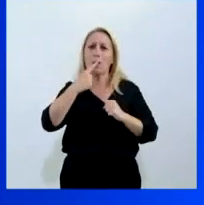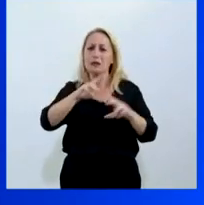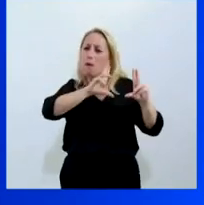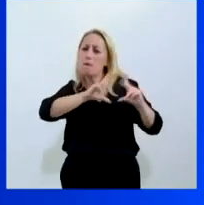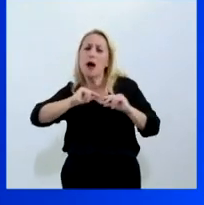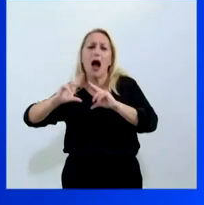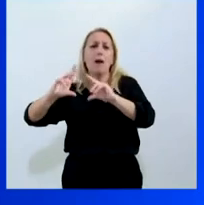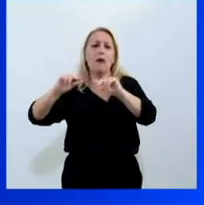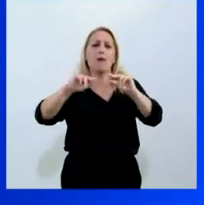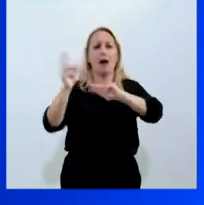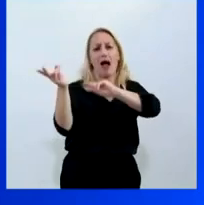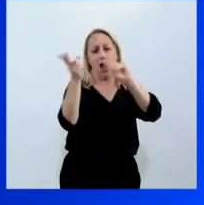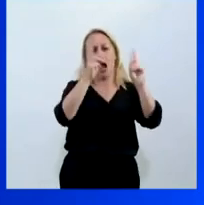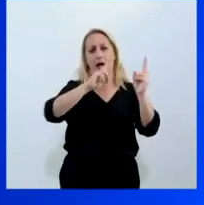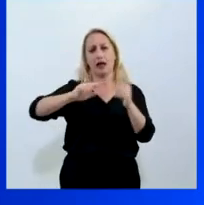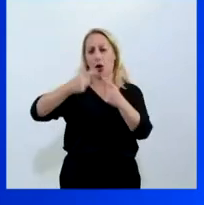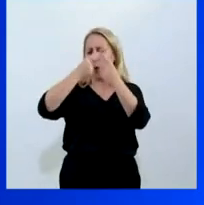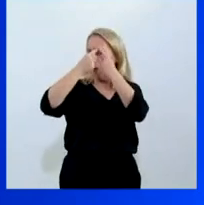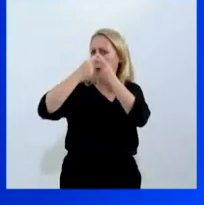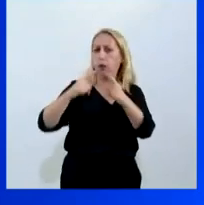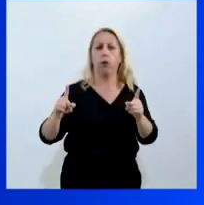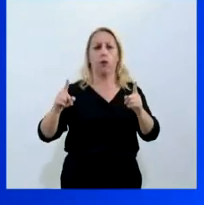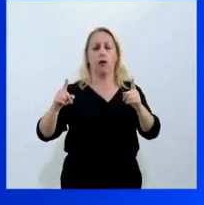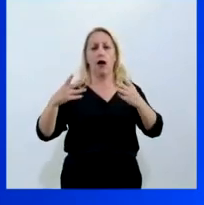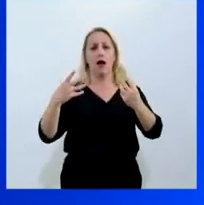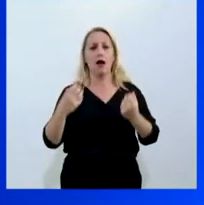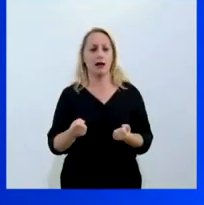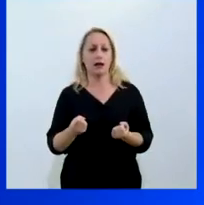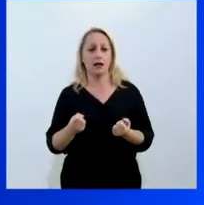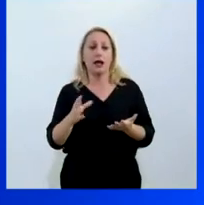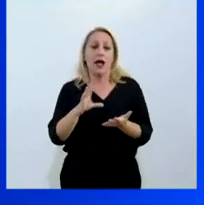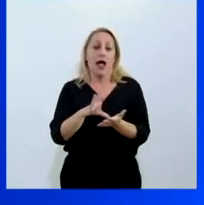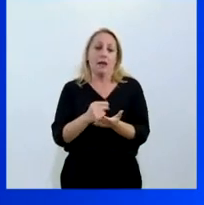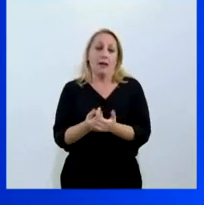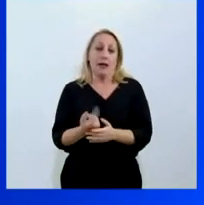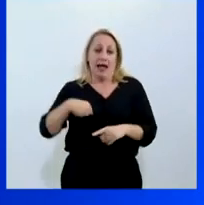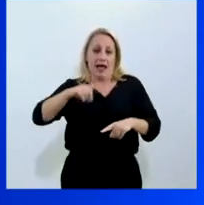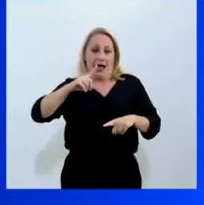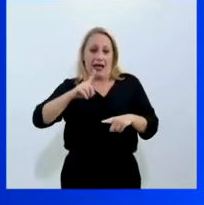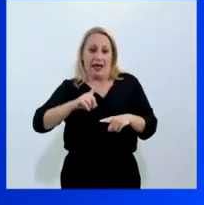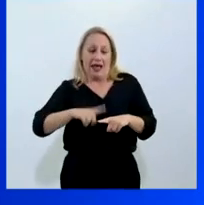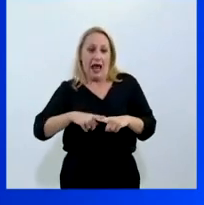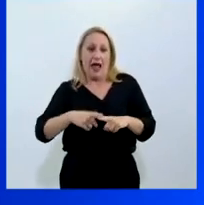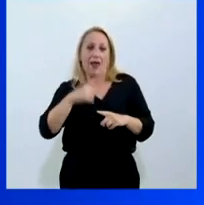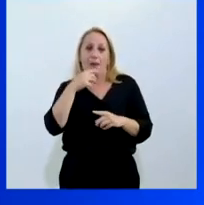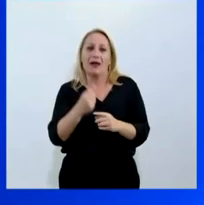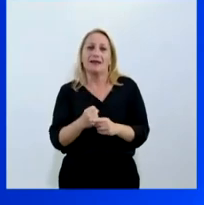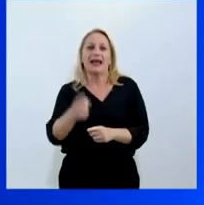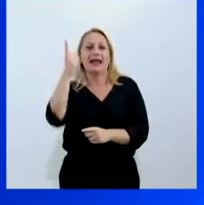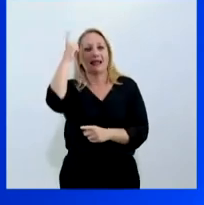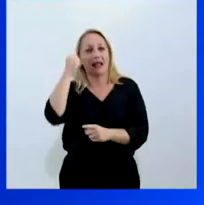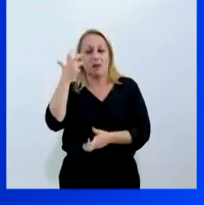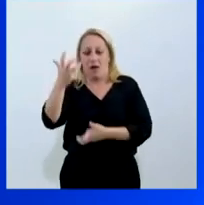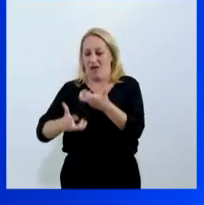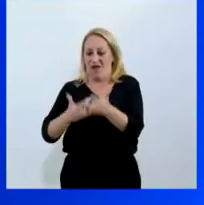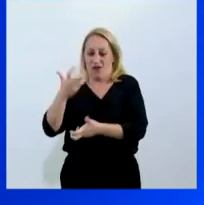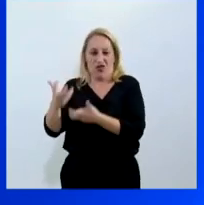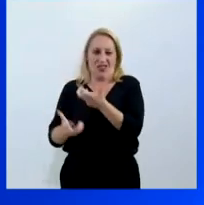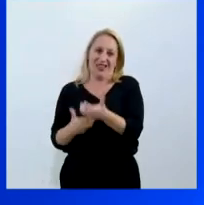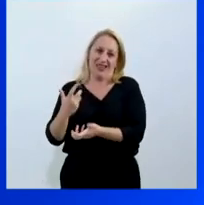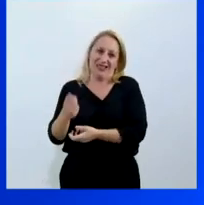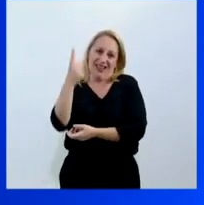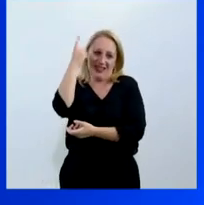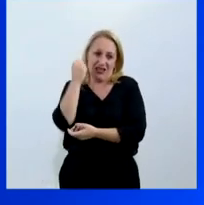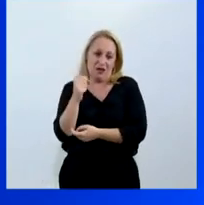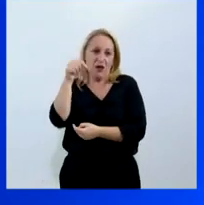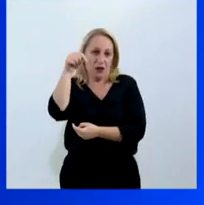φαινόμενα, εξαιρετικά ακραία. Εμείς ήμασταν πιο εντός οικών εξοικειωμένοι με τις πυρκαγιές. Τώρα έχουμε να αντιμετωπίσουμε